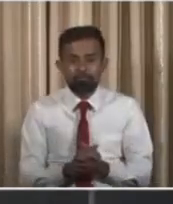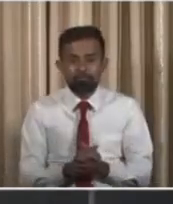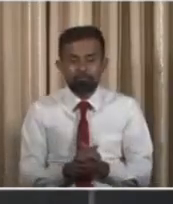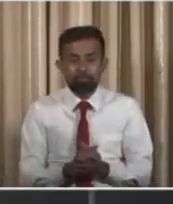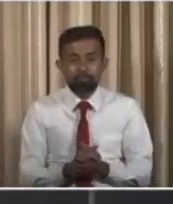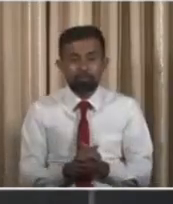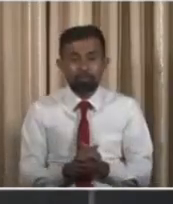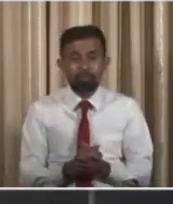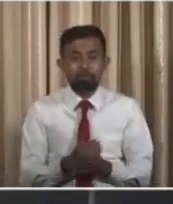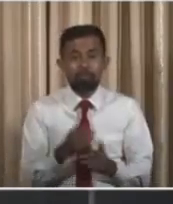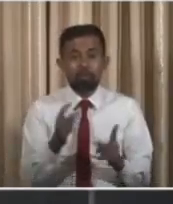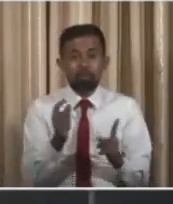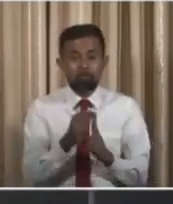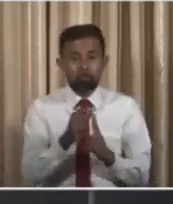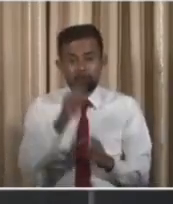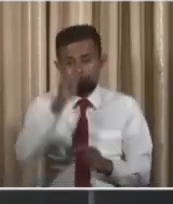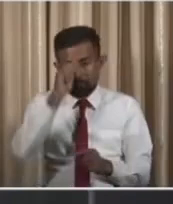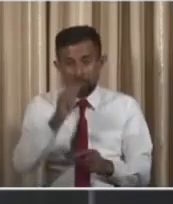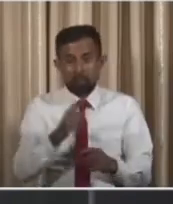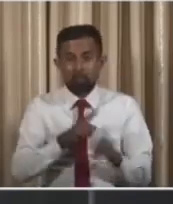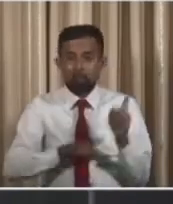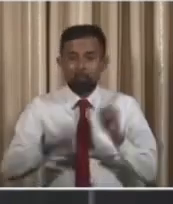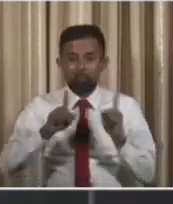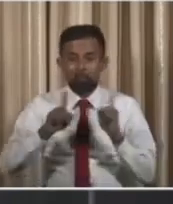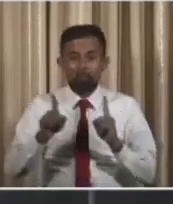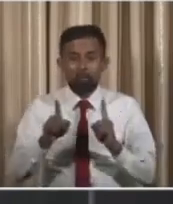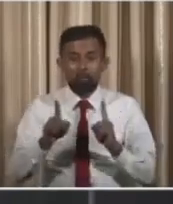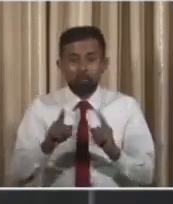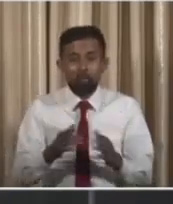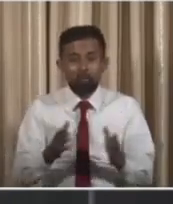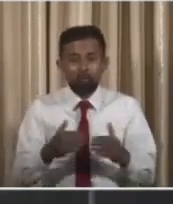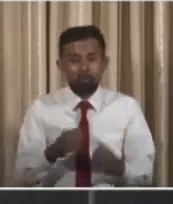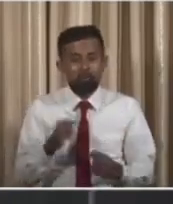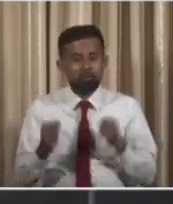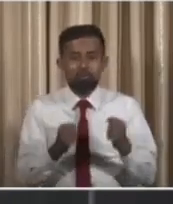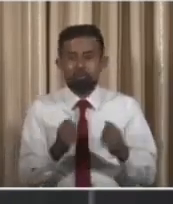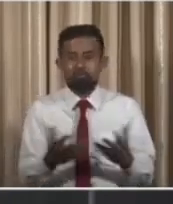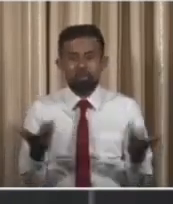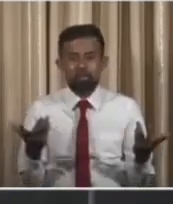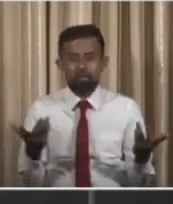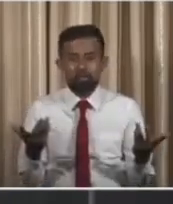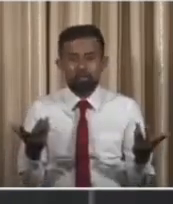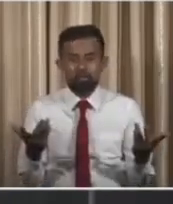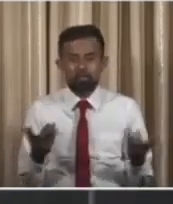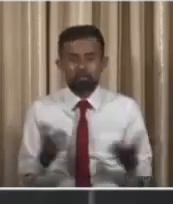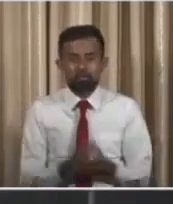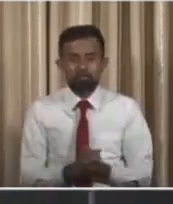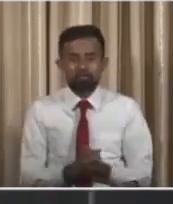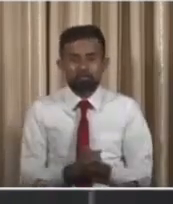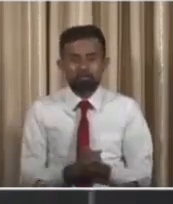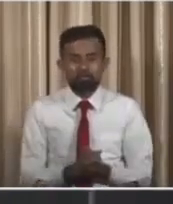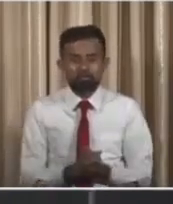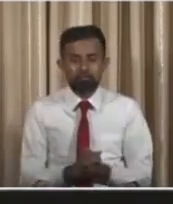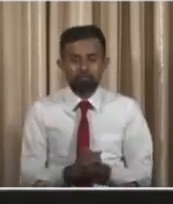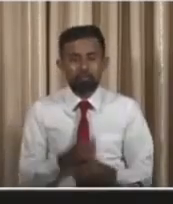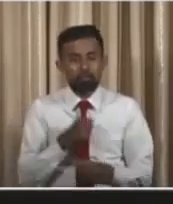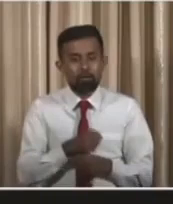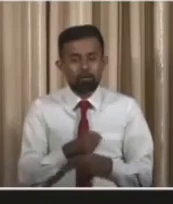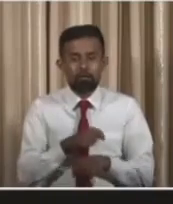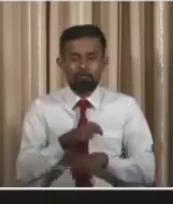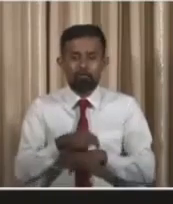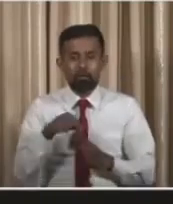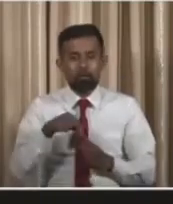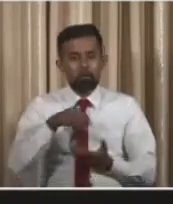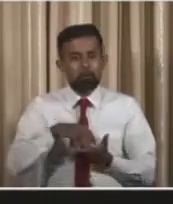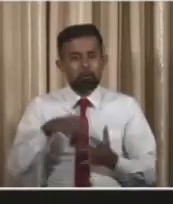ගරු රණතුංග මහත්මයා කොච්චර පැනලා දිව්වත් ඔකට තවදුරට දුවන්න බෑ. ගරු ප්‍රසන්න රණතුංග ආණ්ඩුව කාලේ